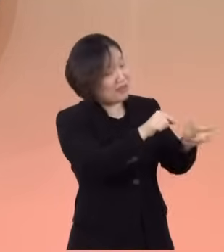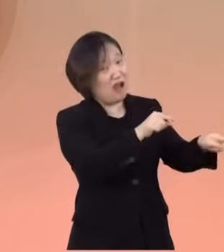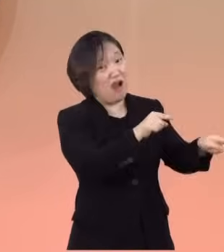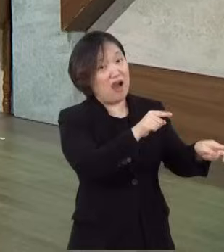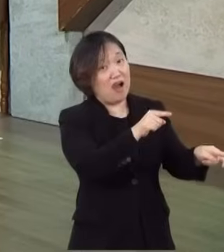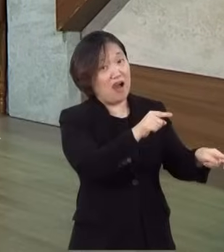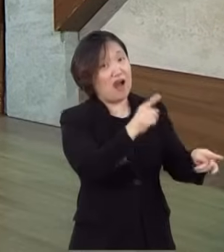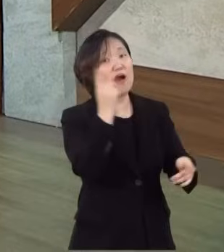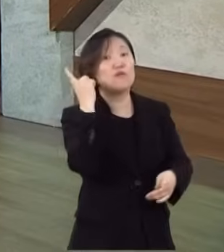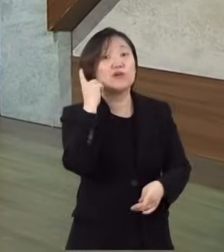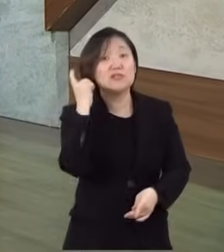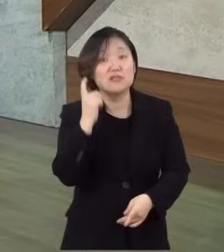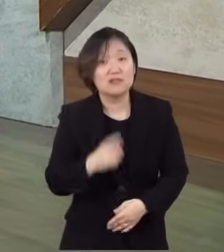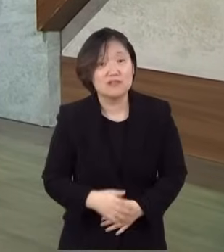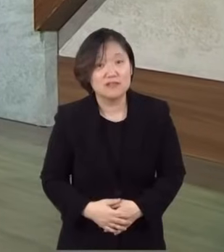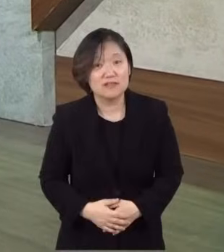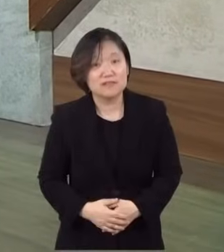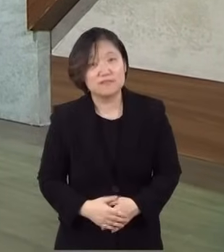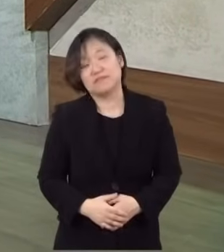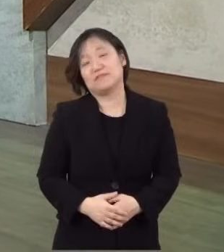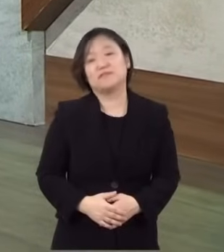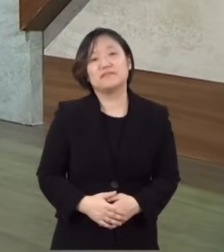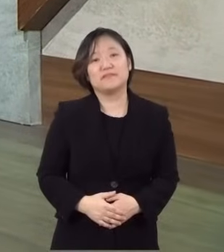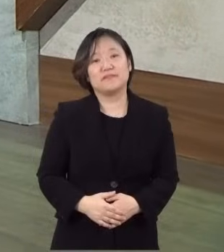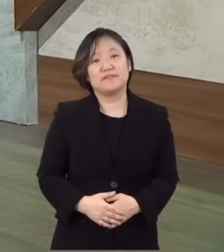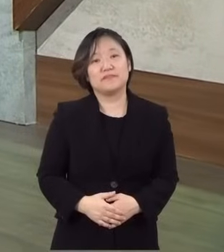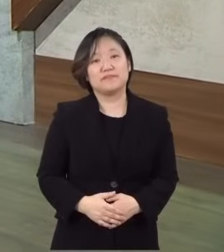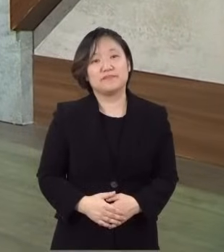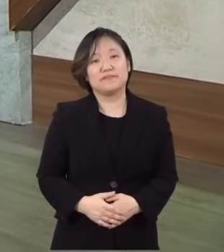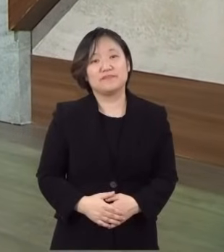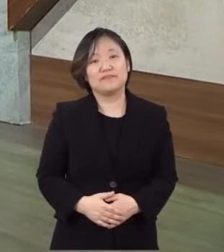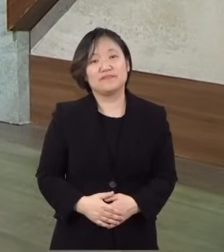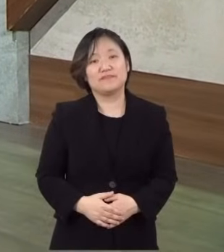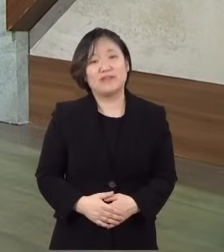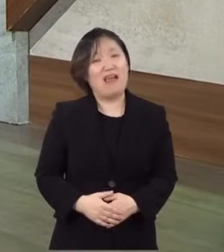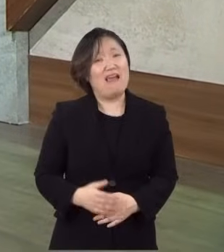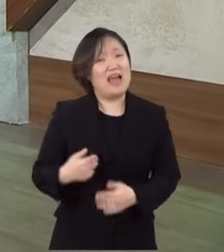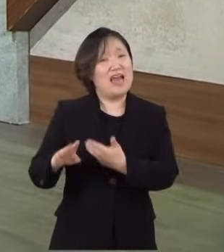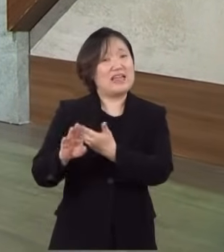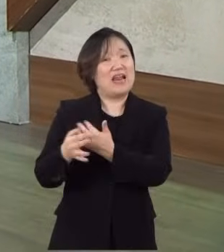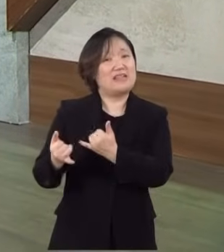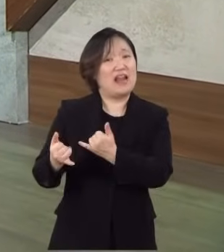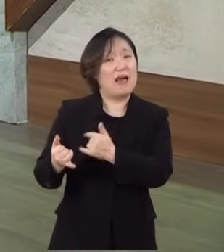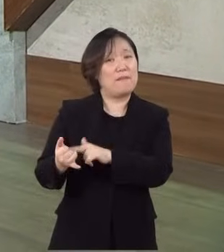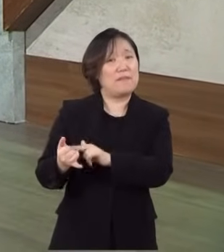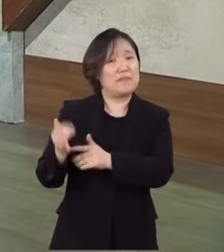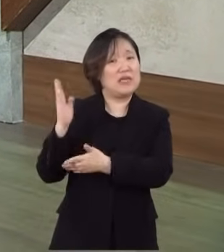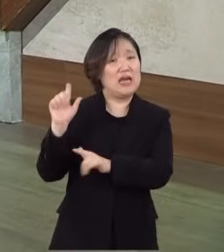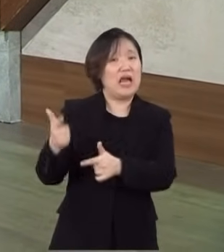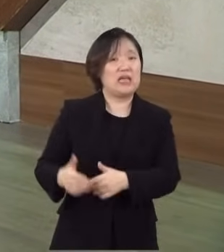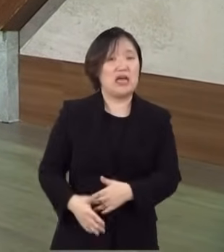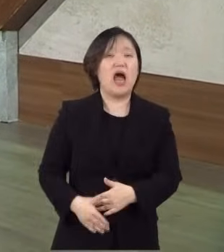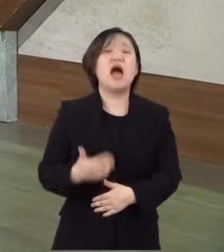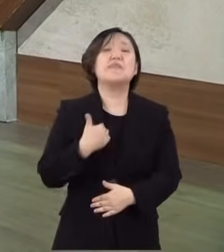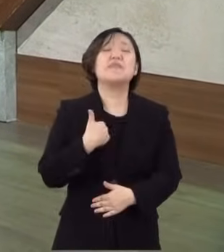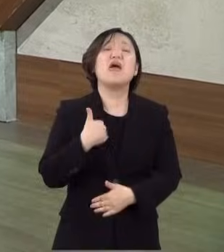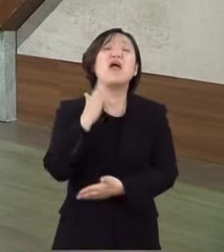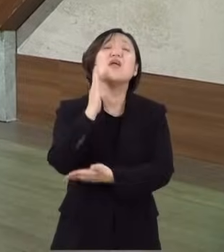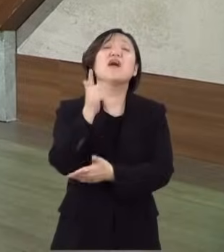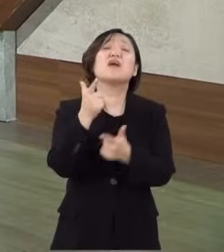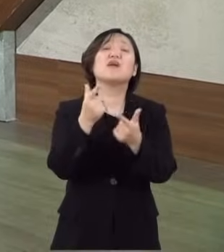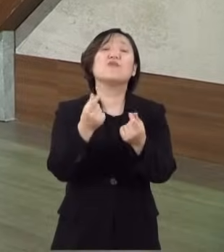되리라는 수기를 받을 수가 있었던 겁니다 이게 남 얘기가 아니라